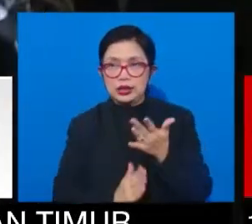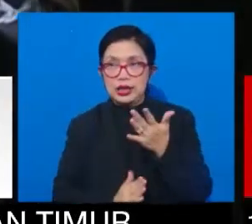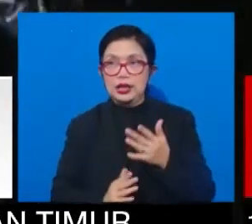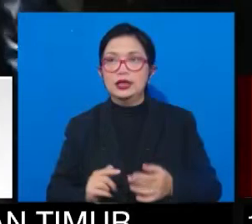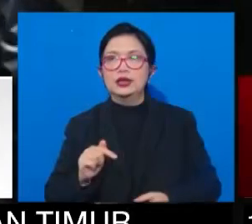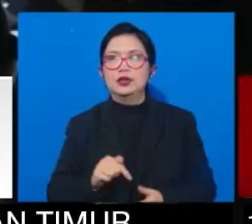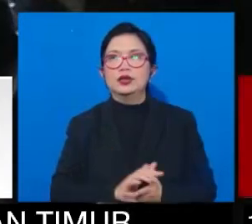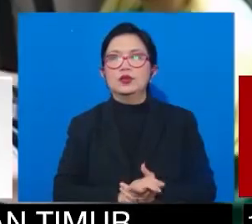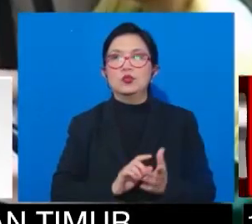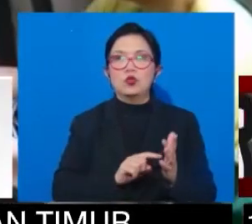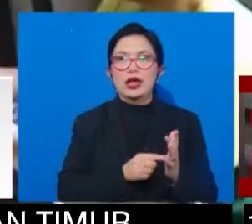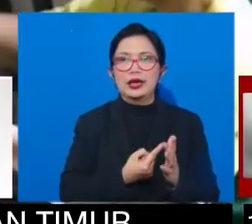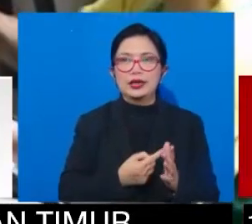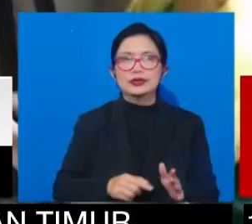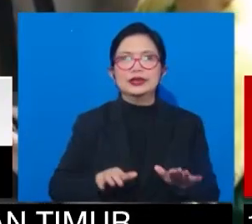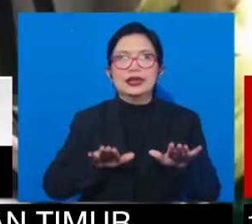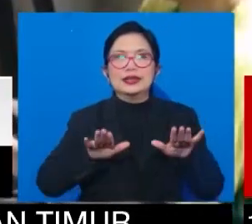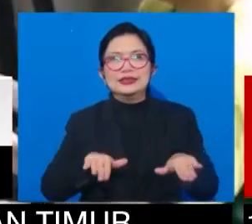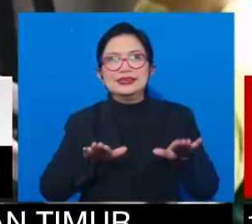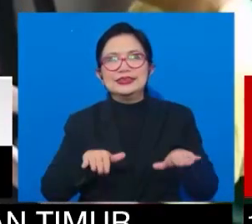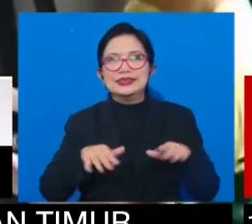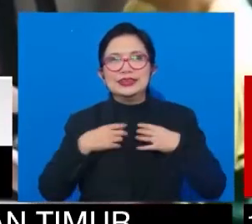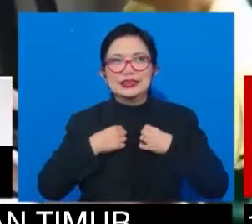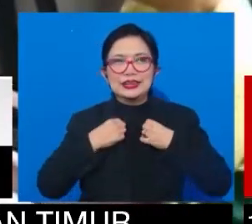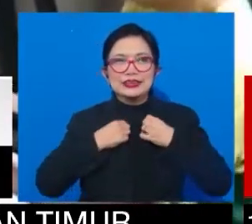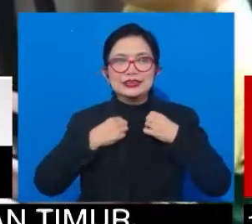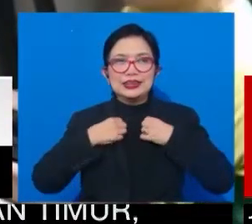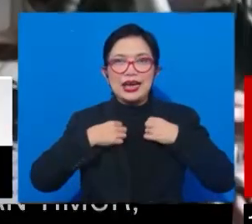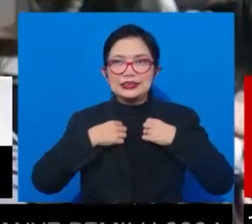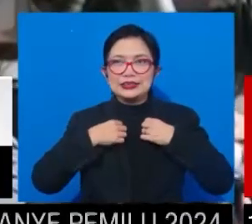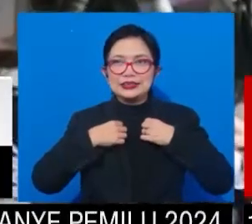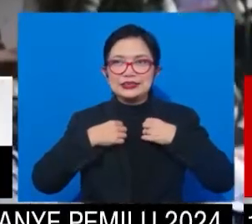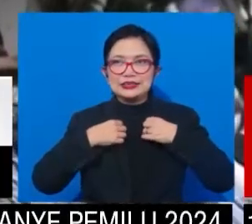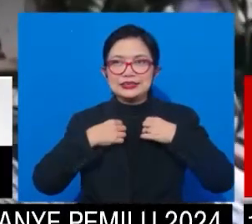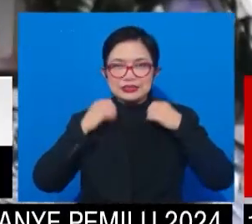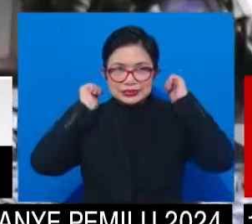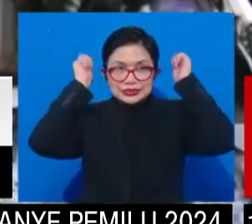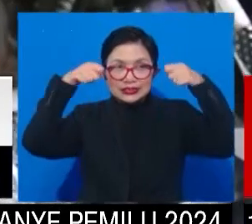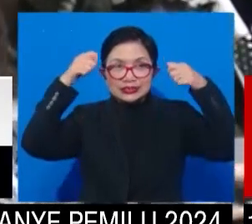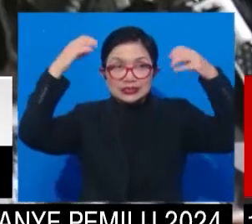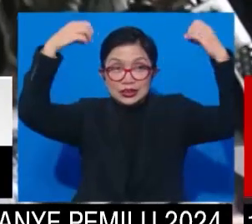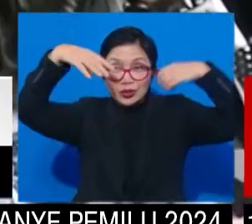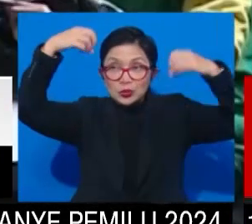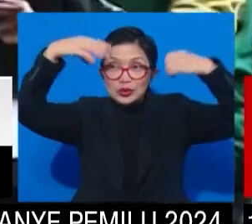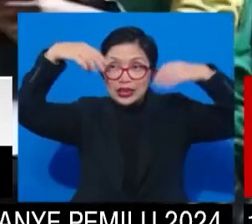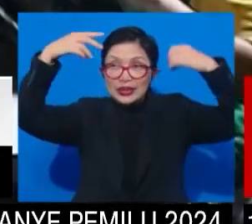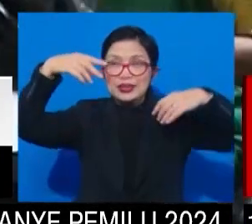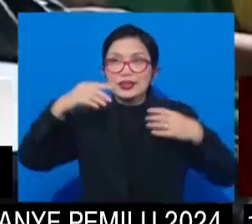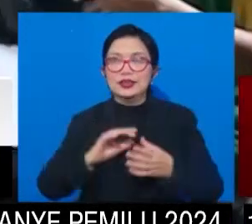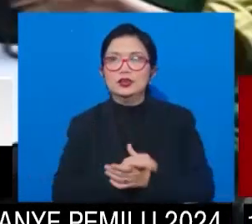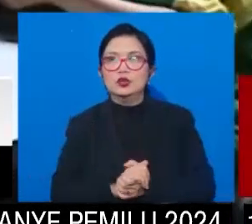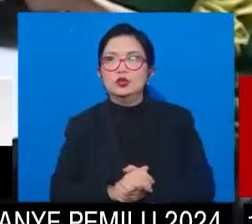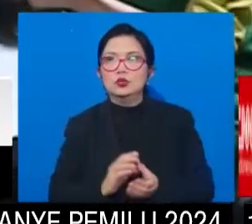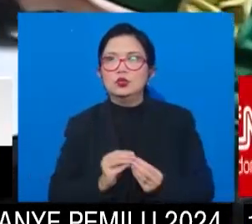Jawa Tengah, mulai merintis usaha pembuatan jas hujan rumahan sejak 3 tahun lalu. Kini rumah produksi jas hujan milik Heri mampu membuat